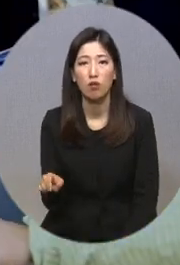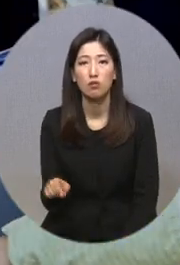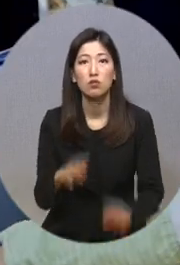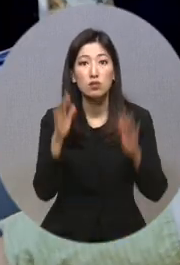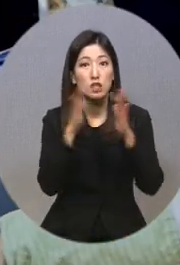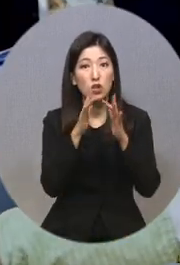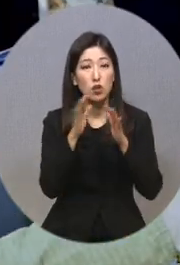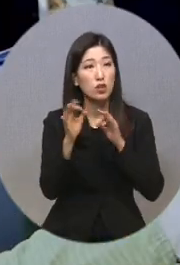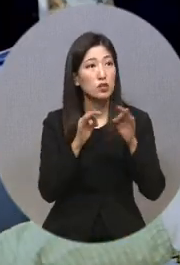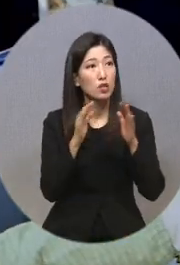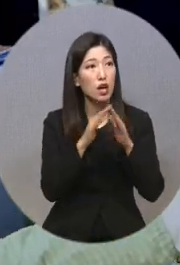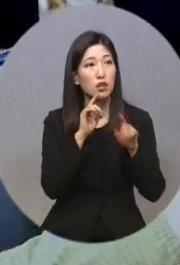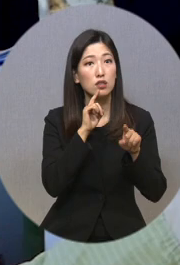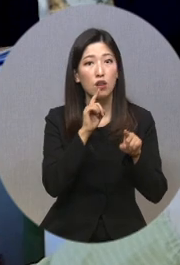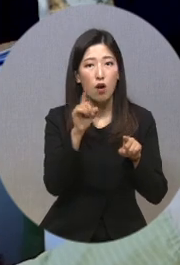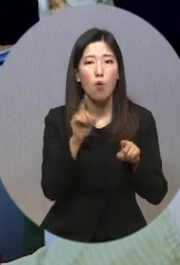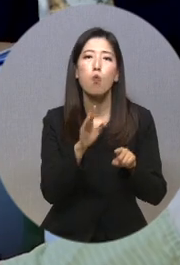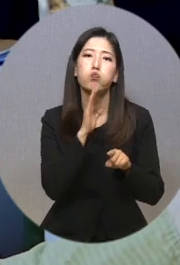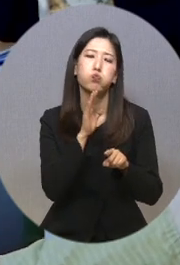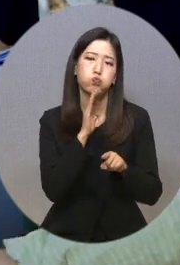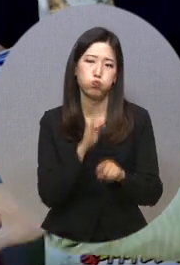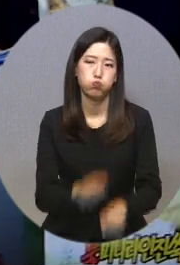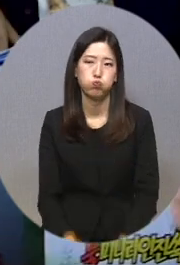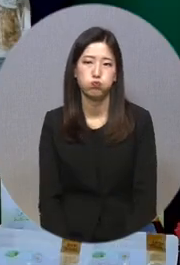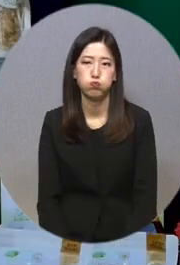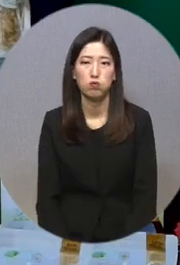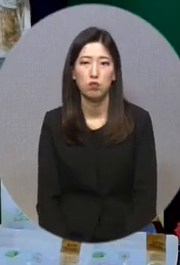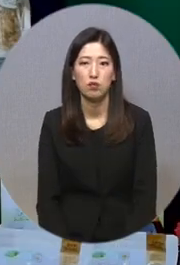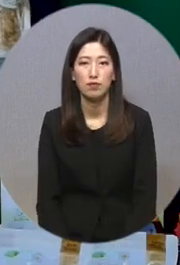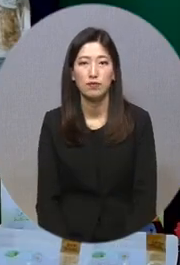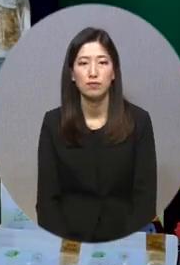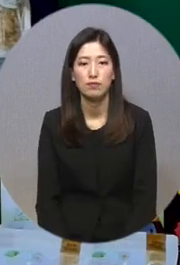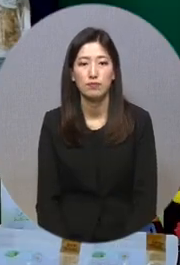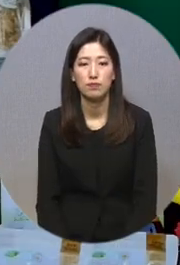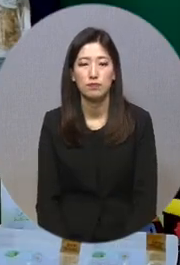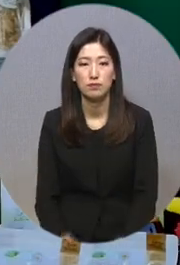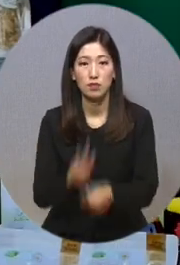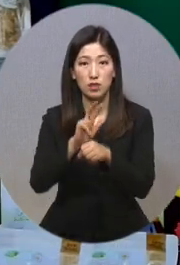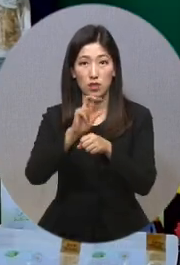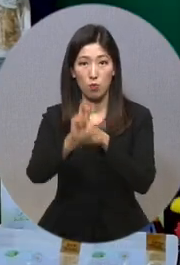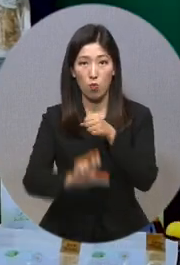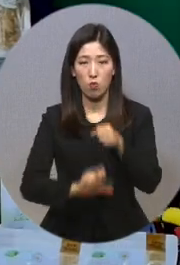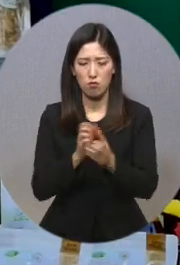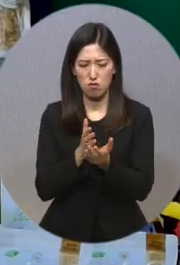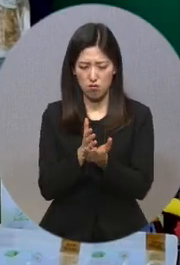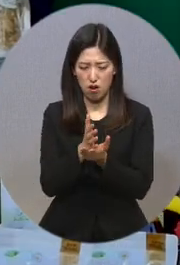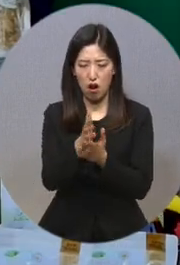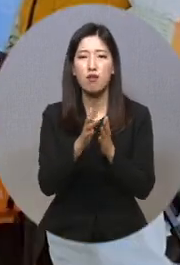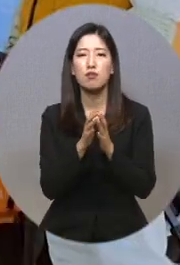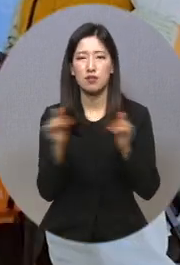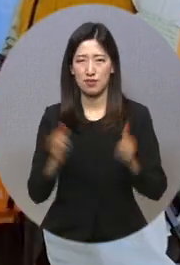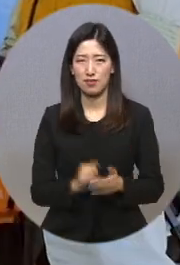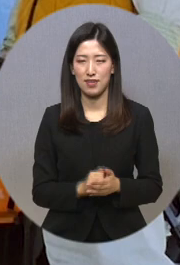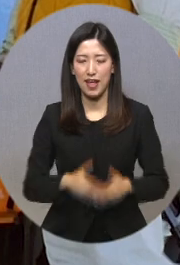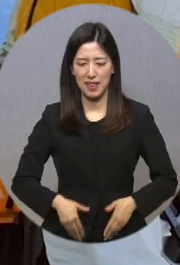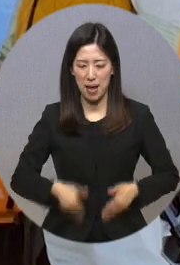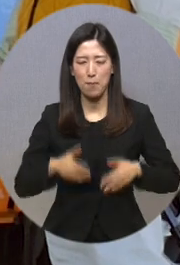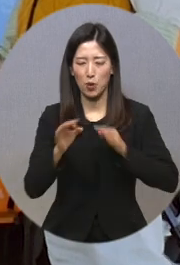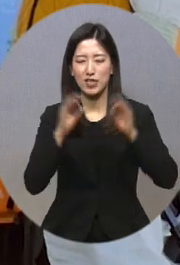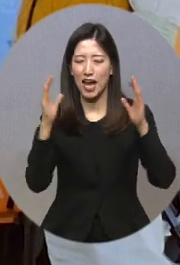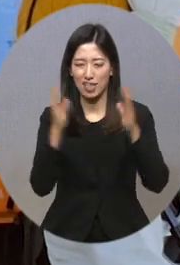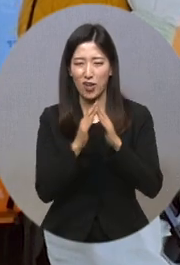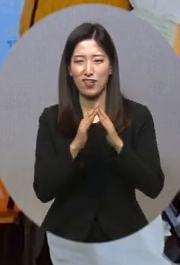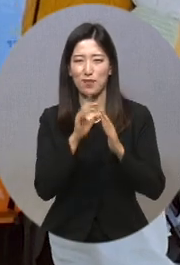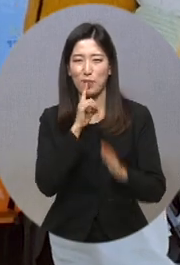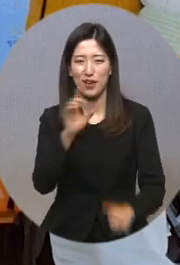않고 먹을 수 있다는 것도 큰 축복 아닐까요? 아, 예, 맞습니다. 25년 장인의 손길이 묻은 거. 네네. 남도장터요.